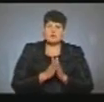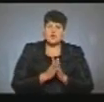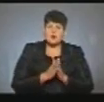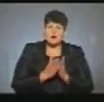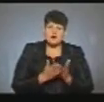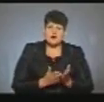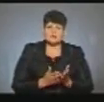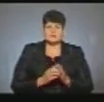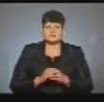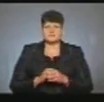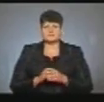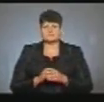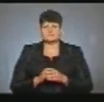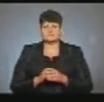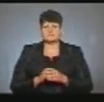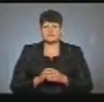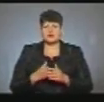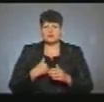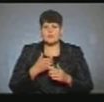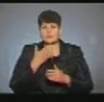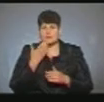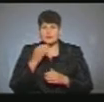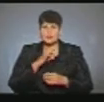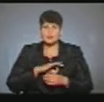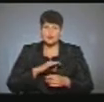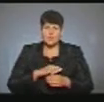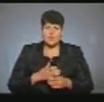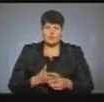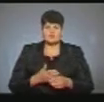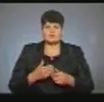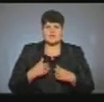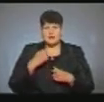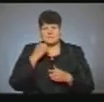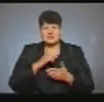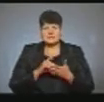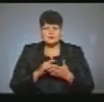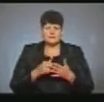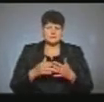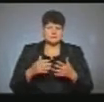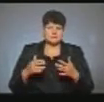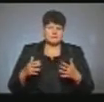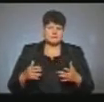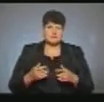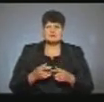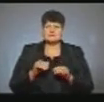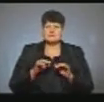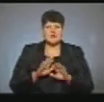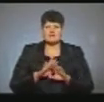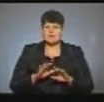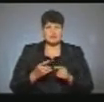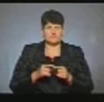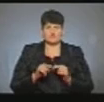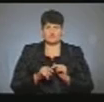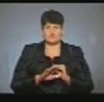там у мене немає доходів, там я пенсіонер і так далі, і так далі. Справа не в цьому.